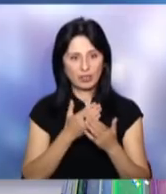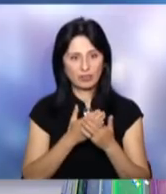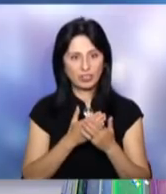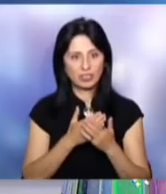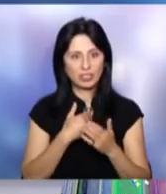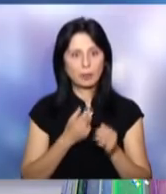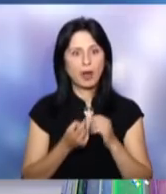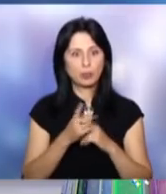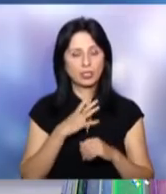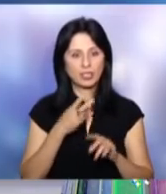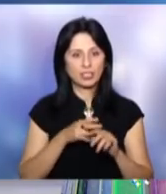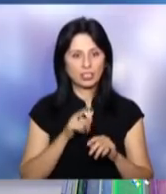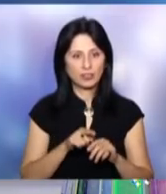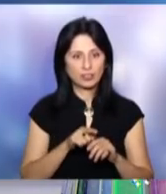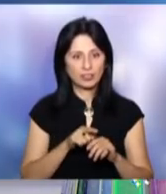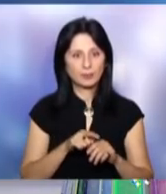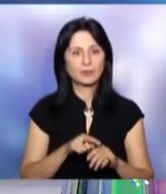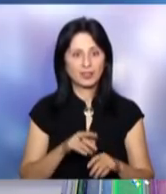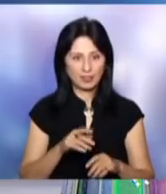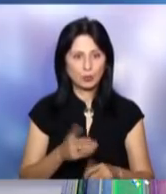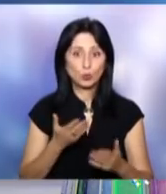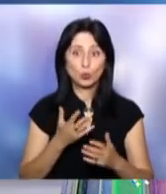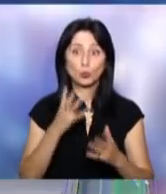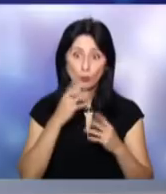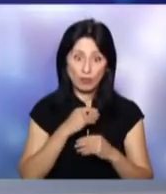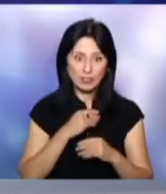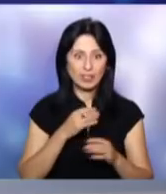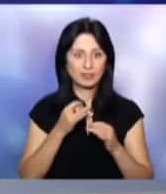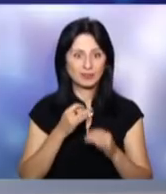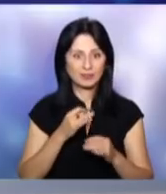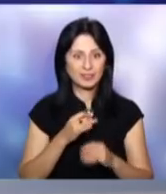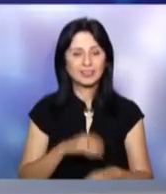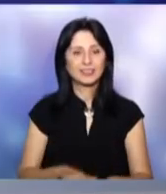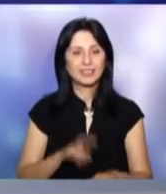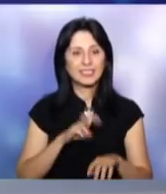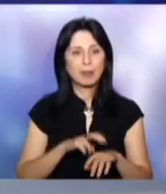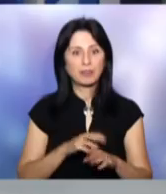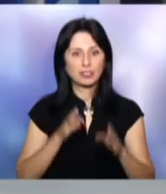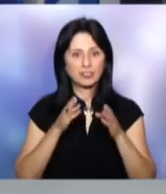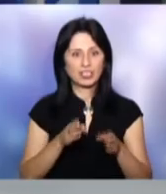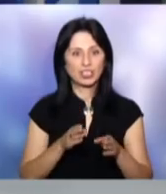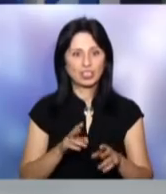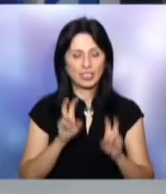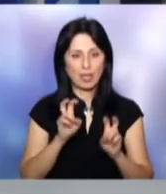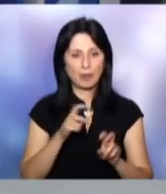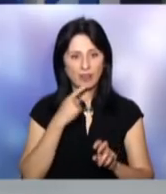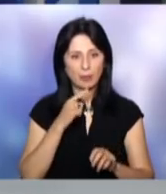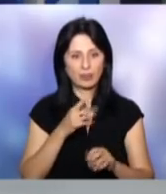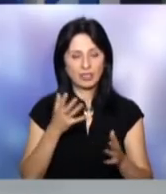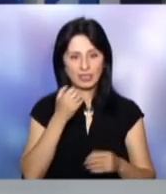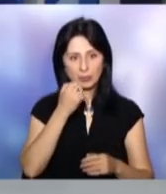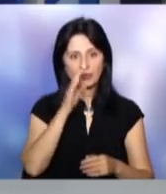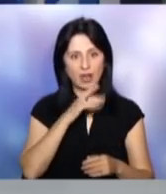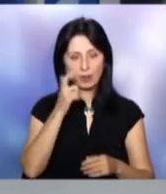ჩემი ამოცანაც ეს იყო. ჩემი ამოცანა არ იყო დიახ, კაცრად სამედიცინო ჭრილში გვესაუბრა ამ თემაზე. დიდი